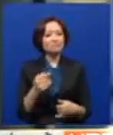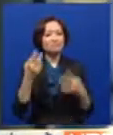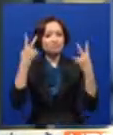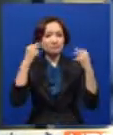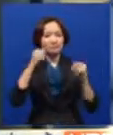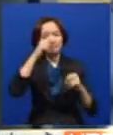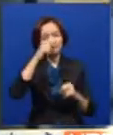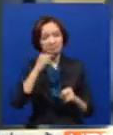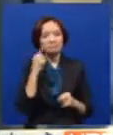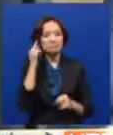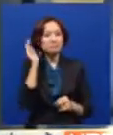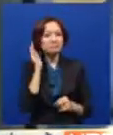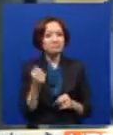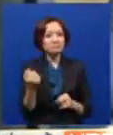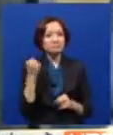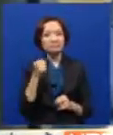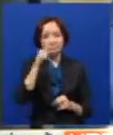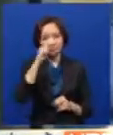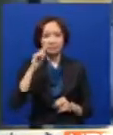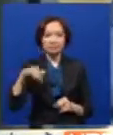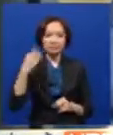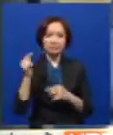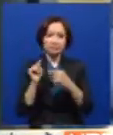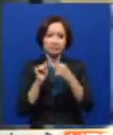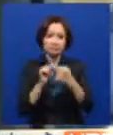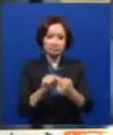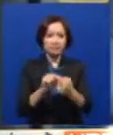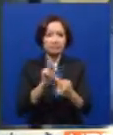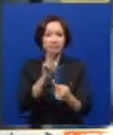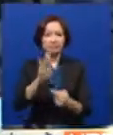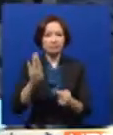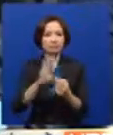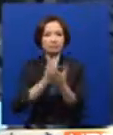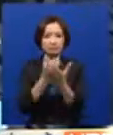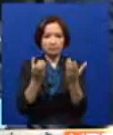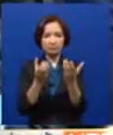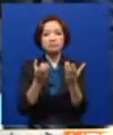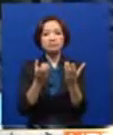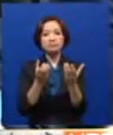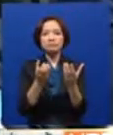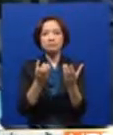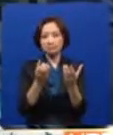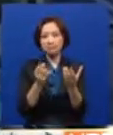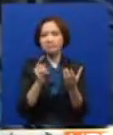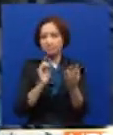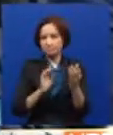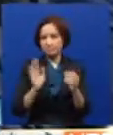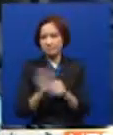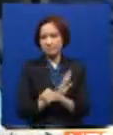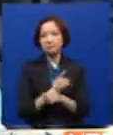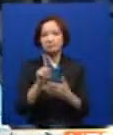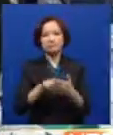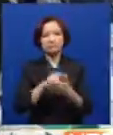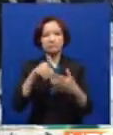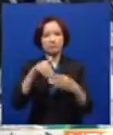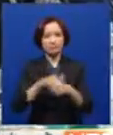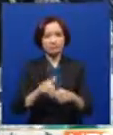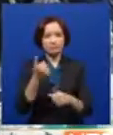ไทยเดือนหน้ากลับคืนสู่ระบอบประชาธิปไตยคาดว่าจะจัดการเลือกตั้งได้ในช่วงต้นปี 2559